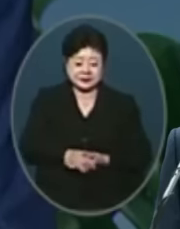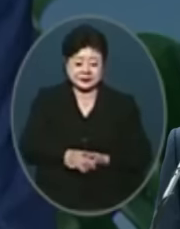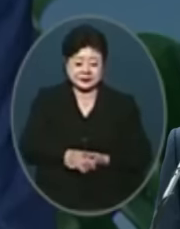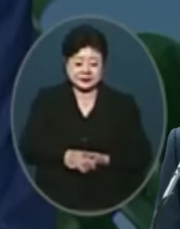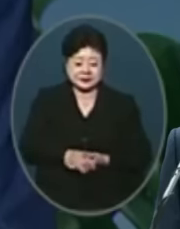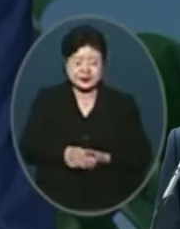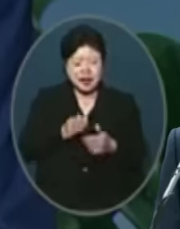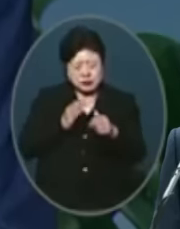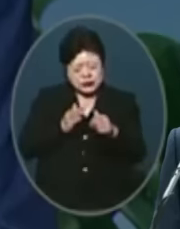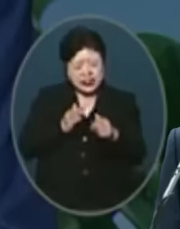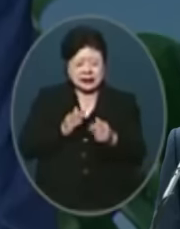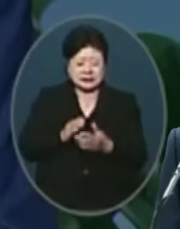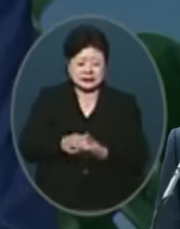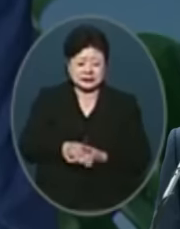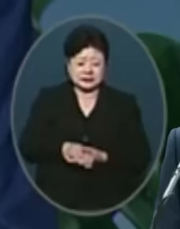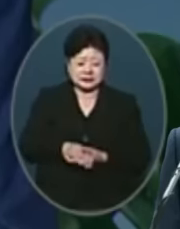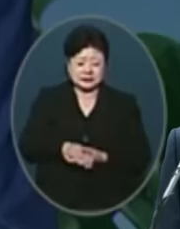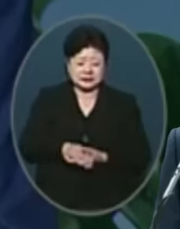간절히 부탁한 것은